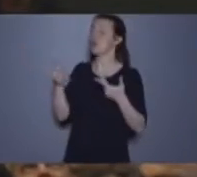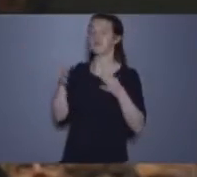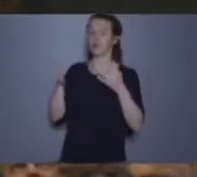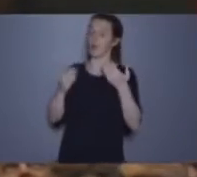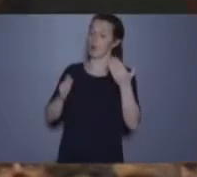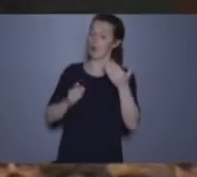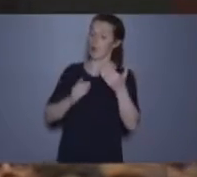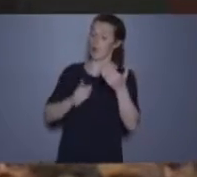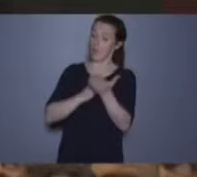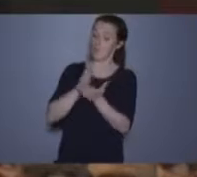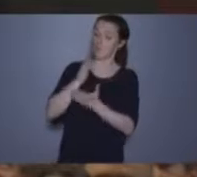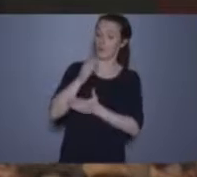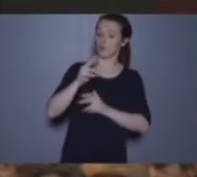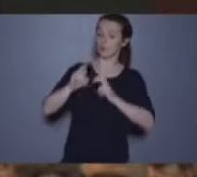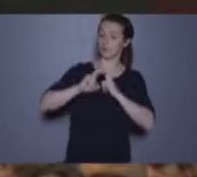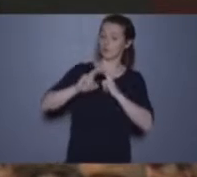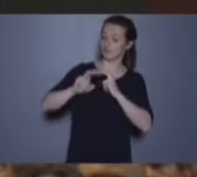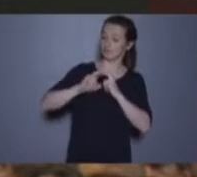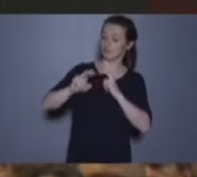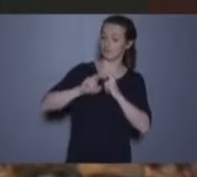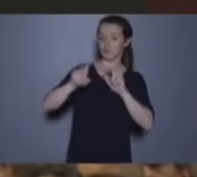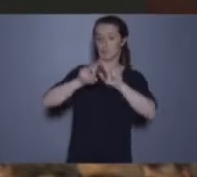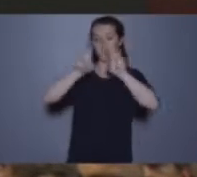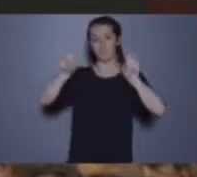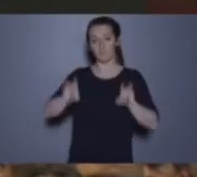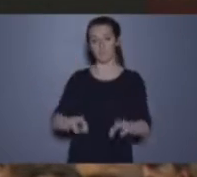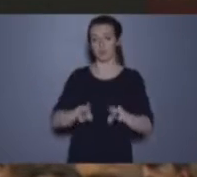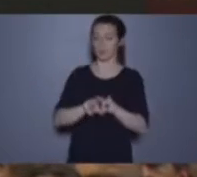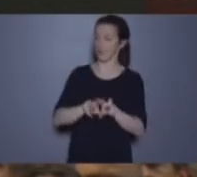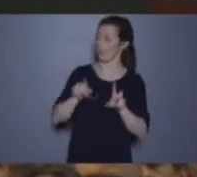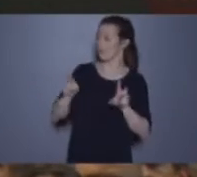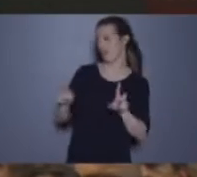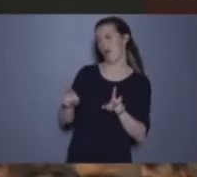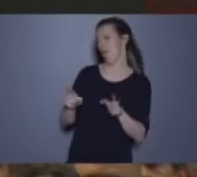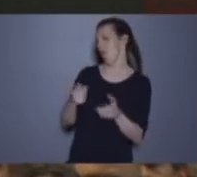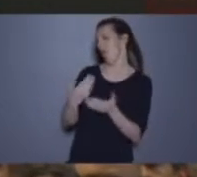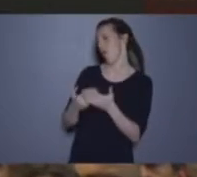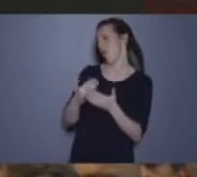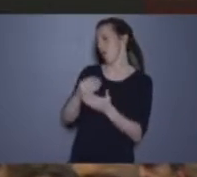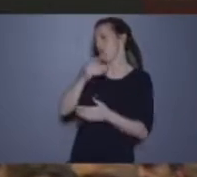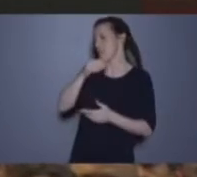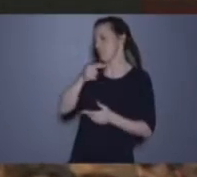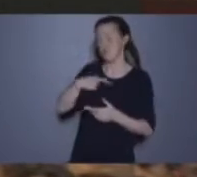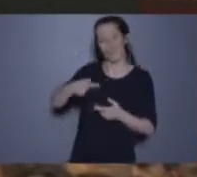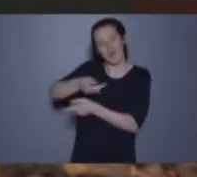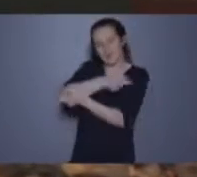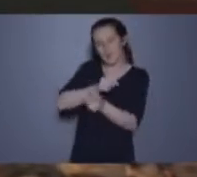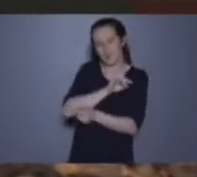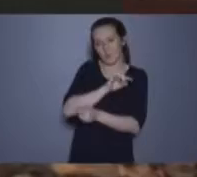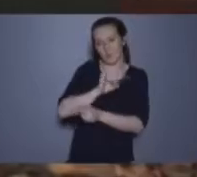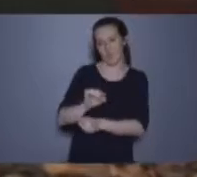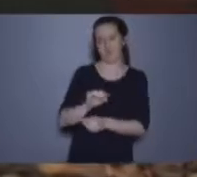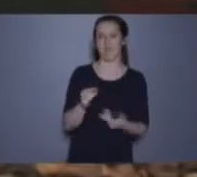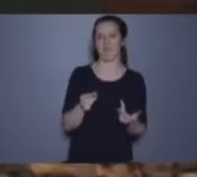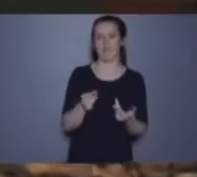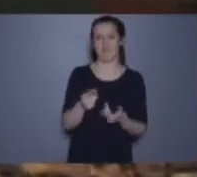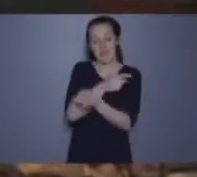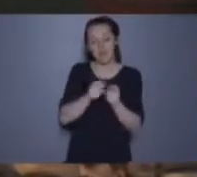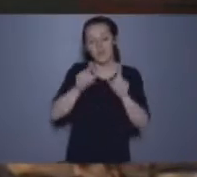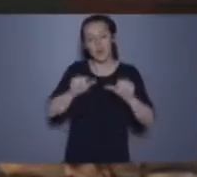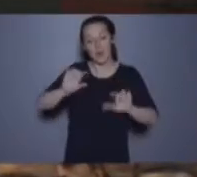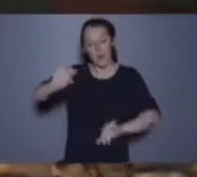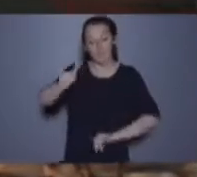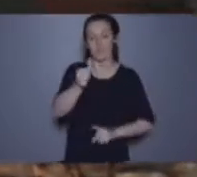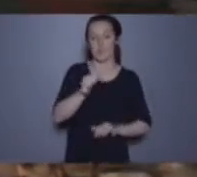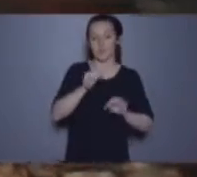circulation économique que je vous propose soit irréaliste. Sauf que moi, je fais de l'économie, pas que de la comptabilité. L'économie d'abord,